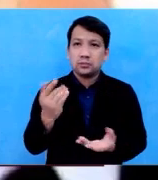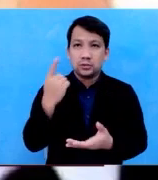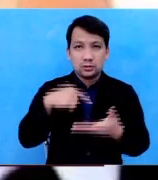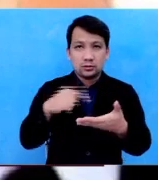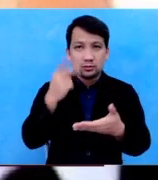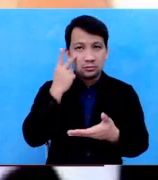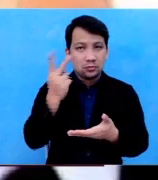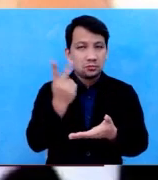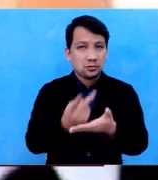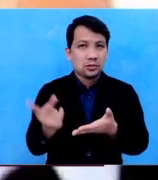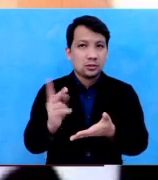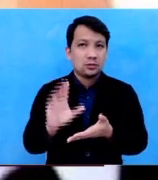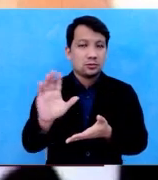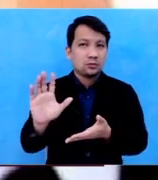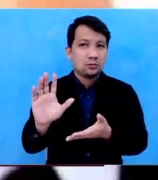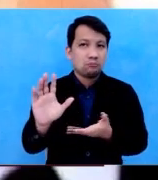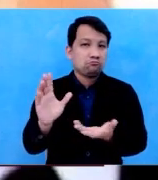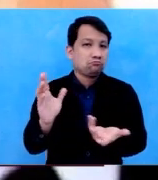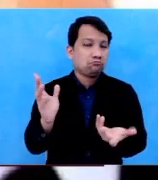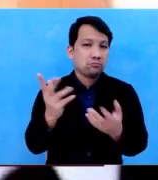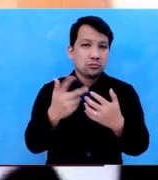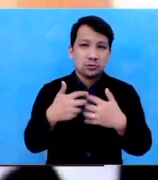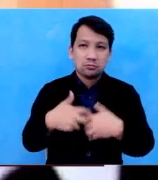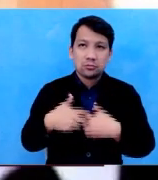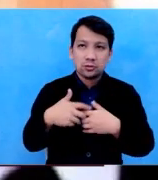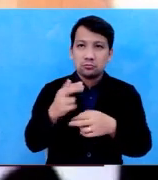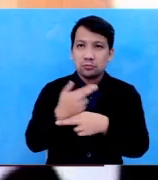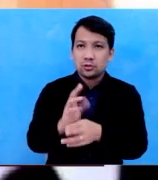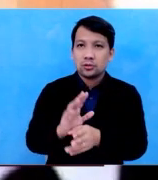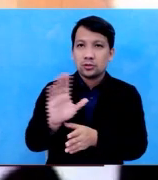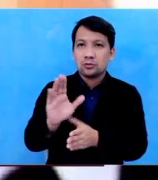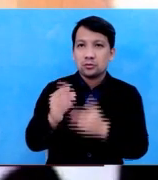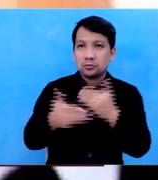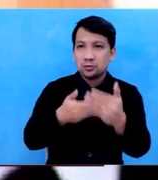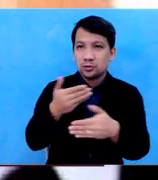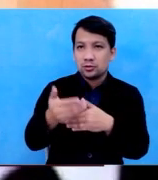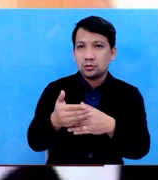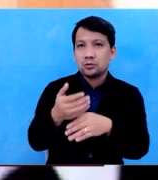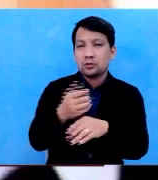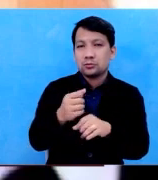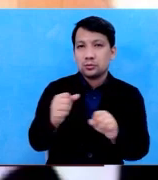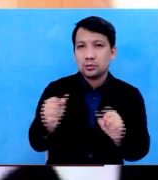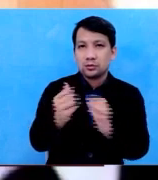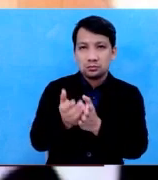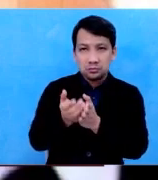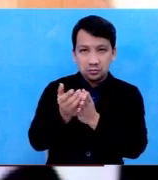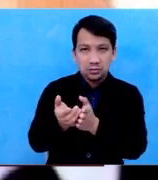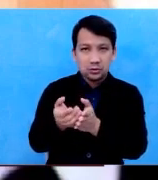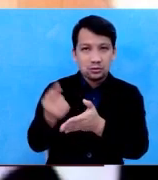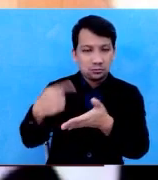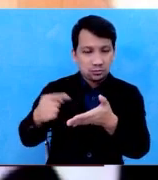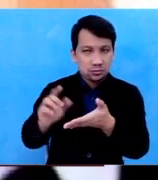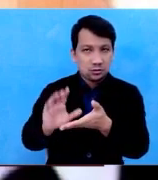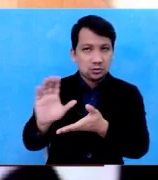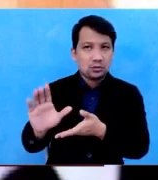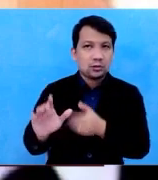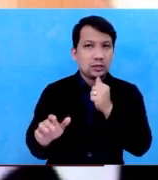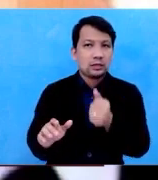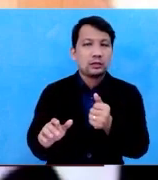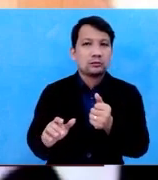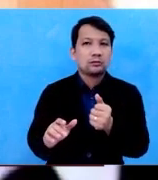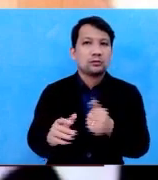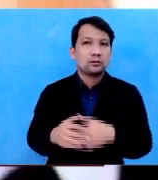talagang they failed to maintain yung procedures nila, safety procedures, then it will continue.